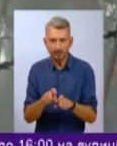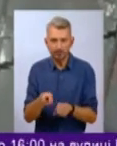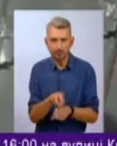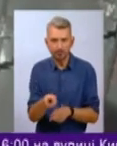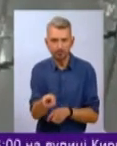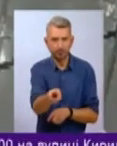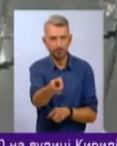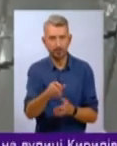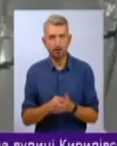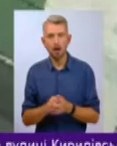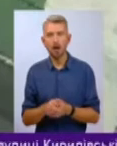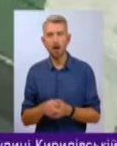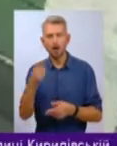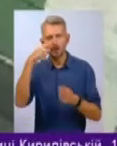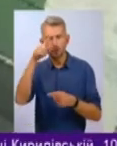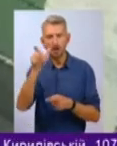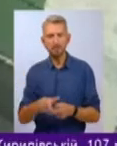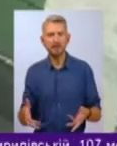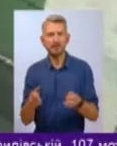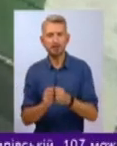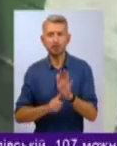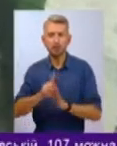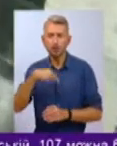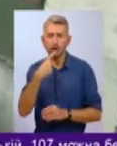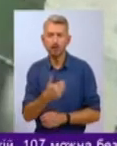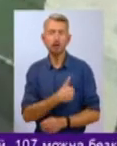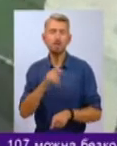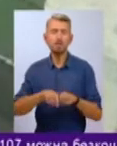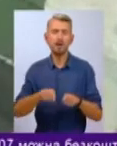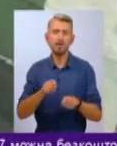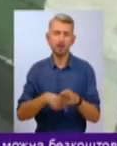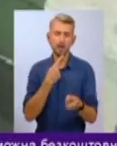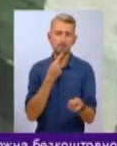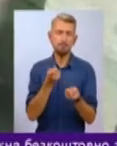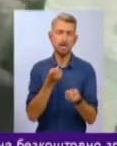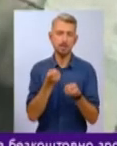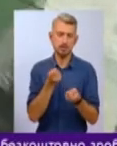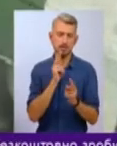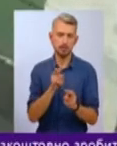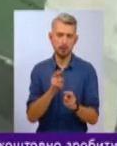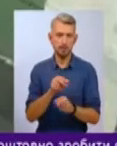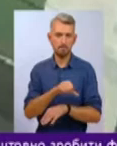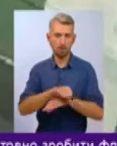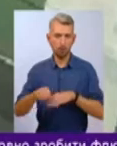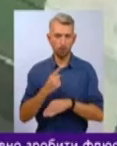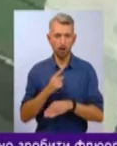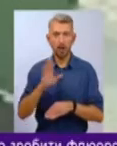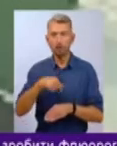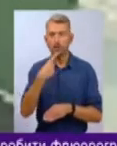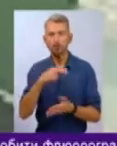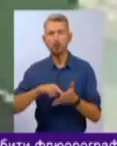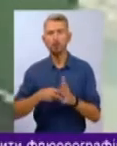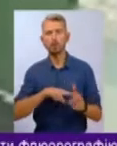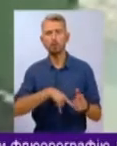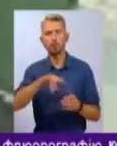перевірки документів. Дотепника затримали. Спочатку казав, що хотів перевірити пильність прикордонників. Потім стверджував, що планував полетіти до